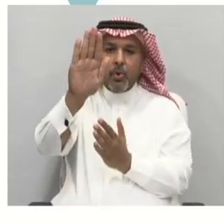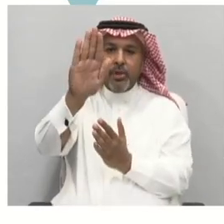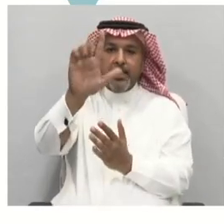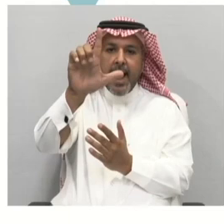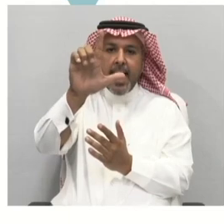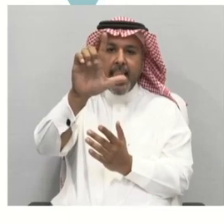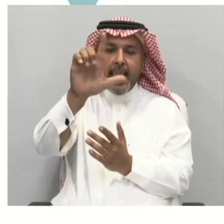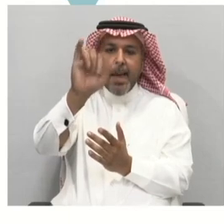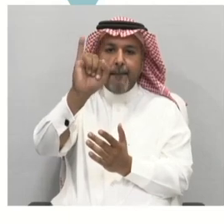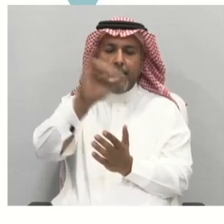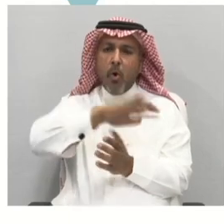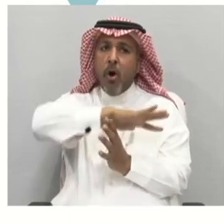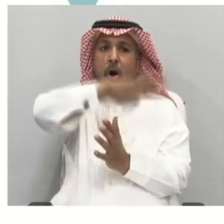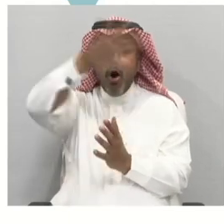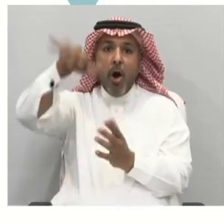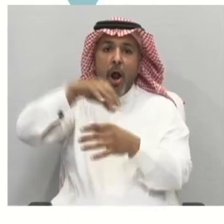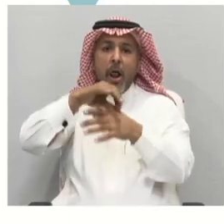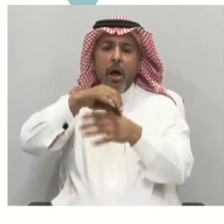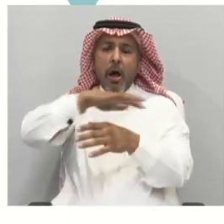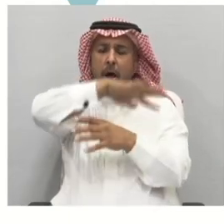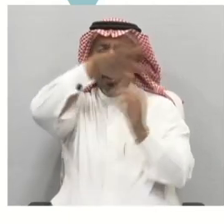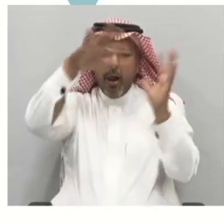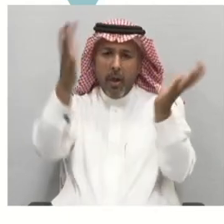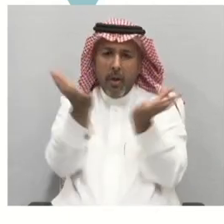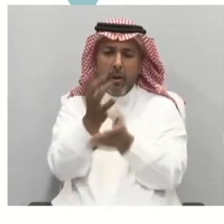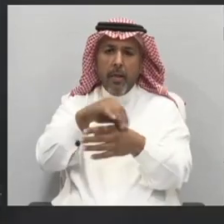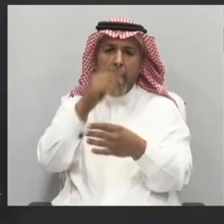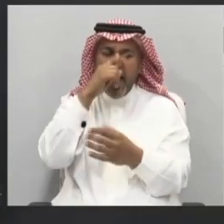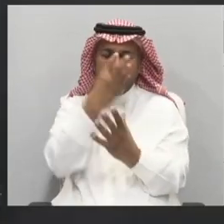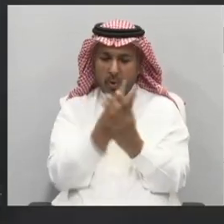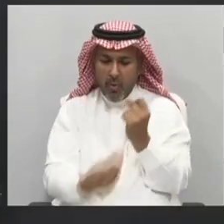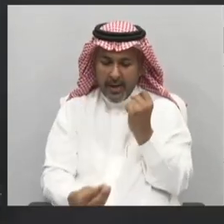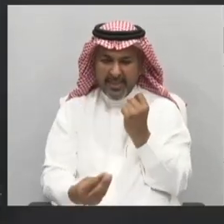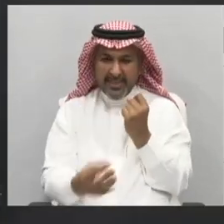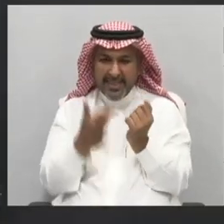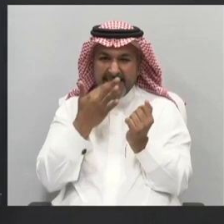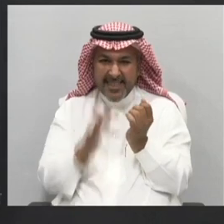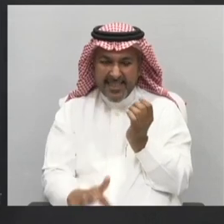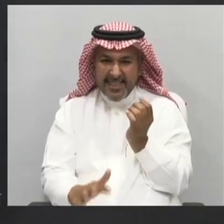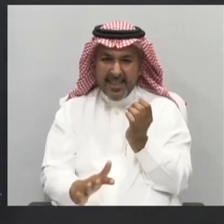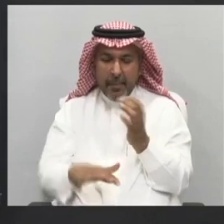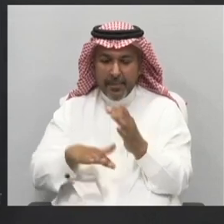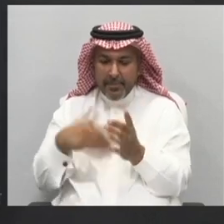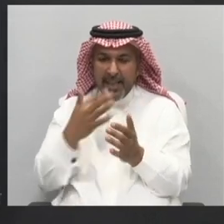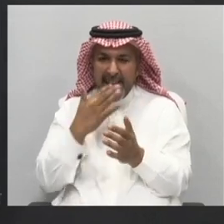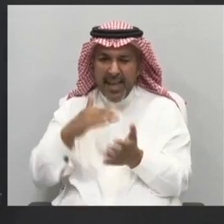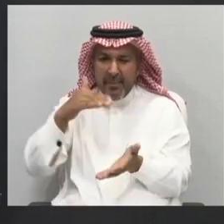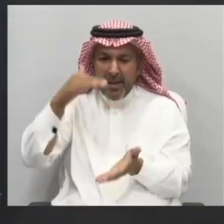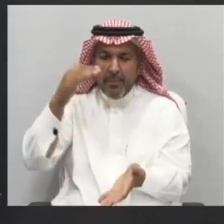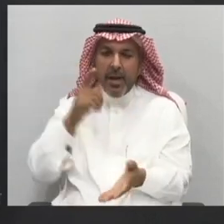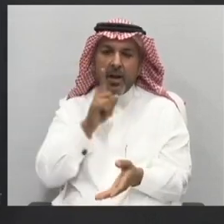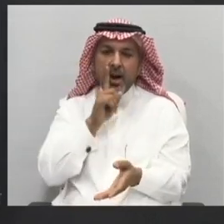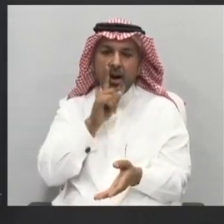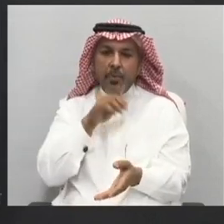قاطعه على وجوده تبارك وتعالى ذكرنا ان من ادله وجود الله الاول ايش احسنتم الفطره